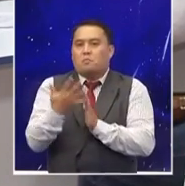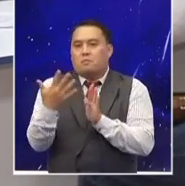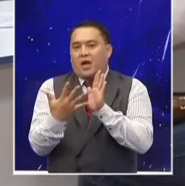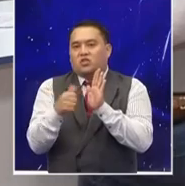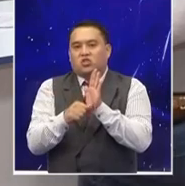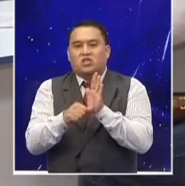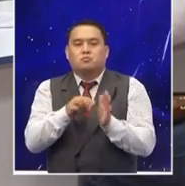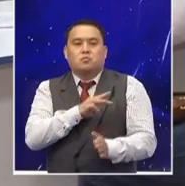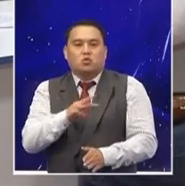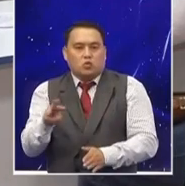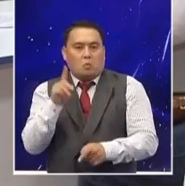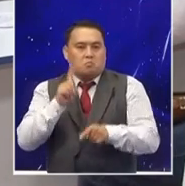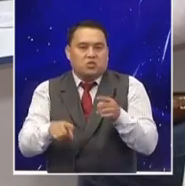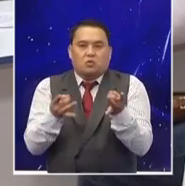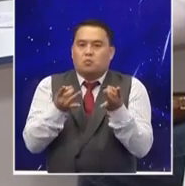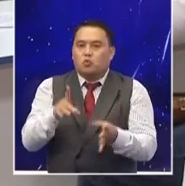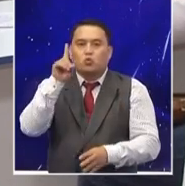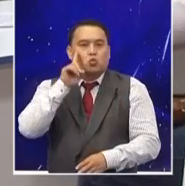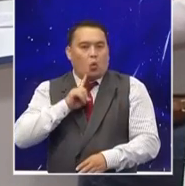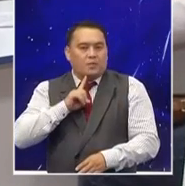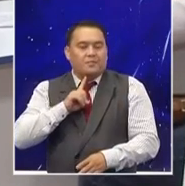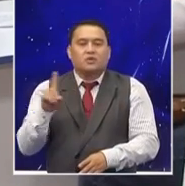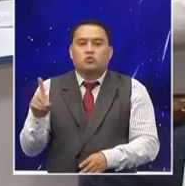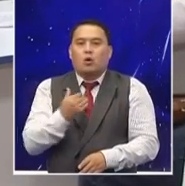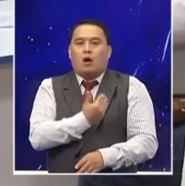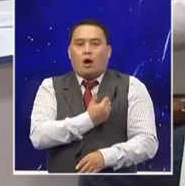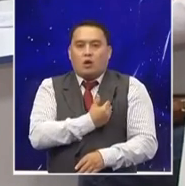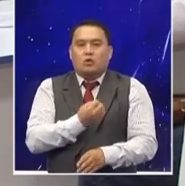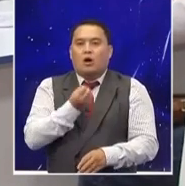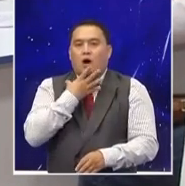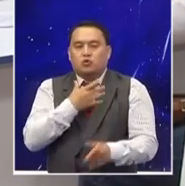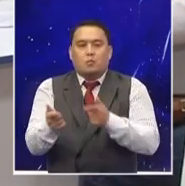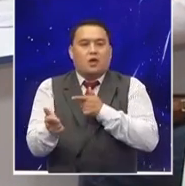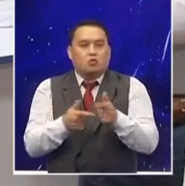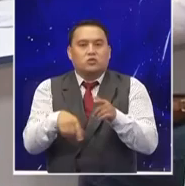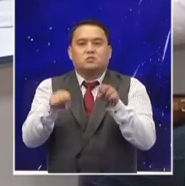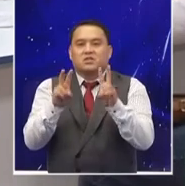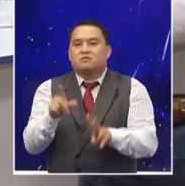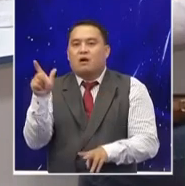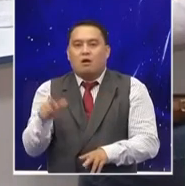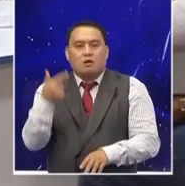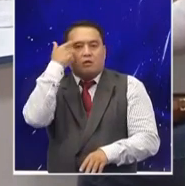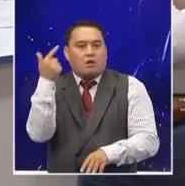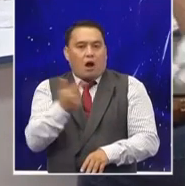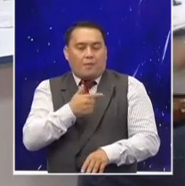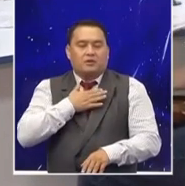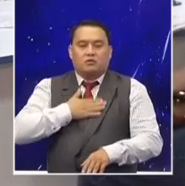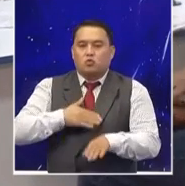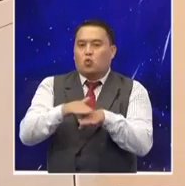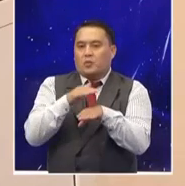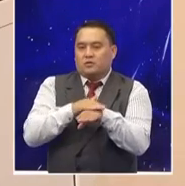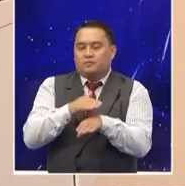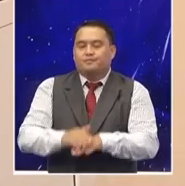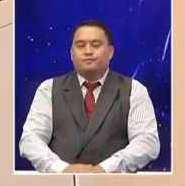минут очень быстро просто и удобно хотелось бы отметить что здесь хорошо подобранный персонал все сотрудники приветливые и доброжелательные